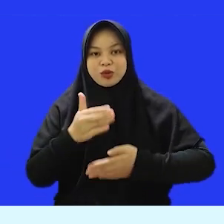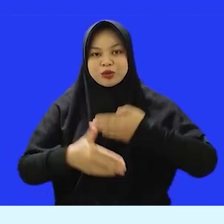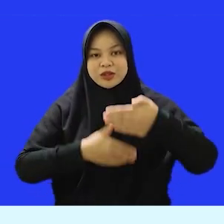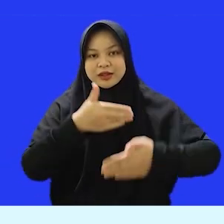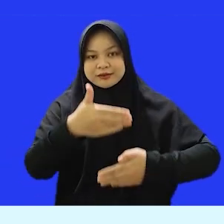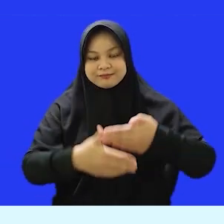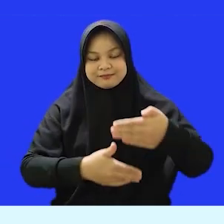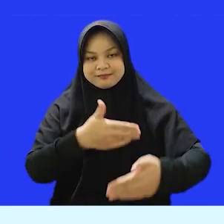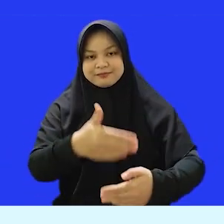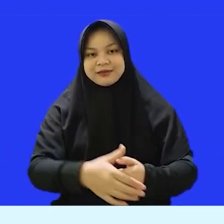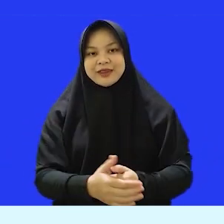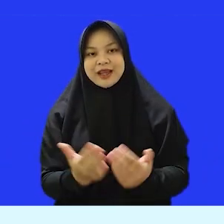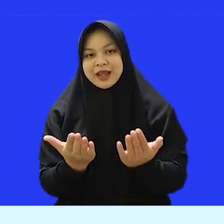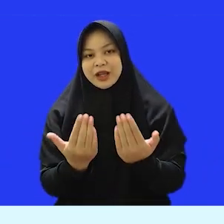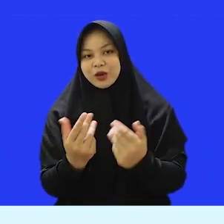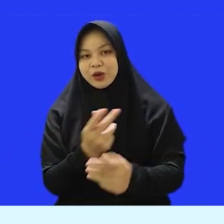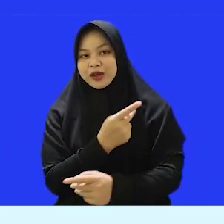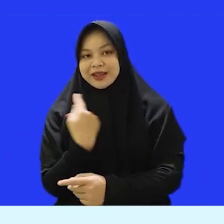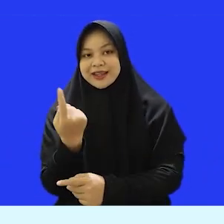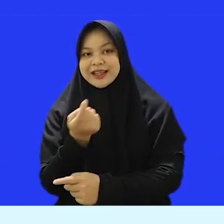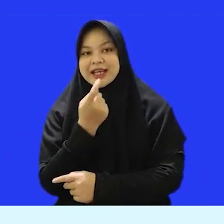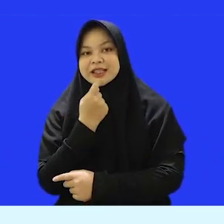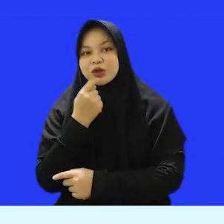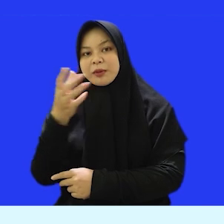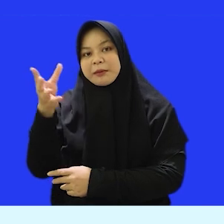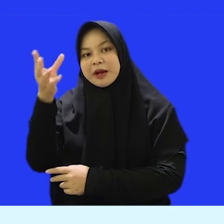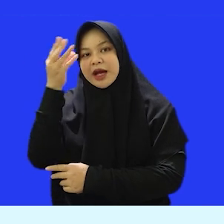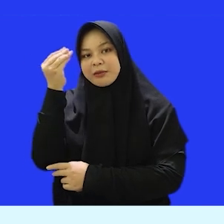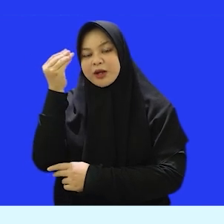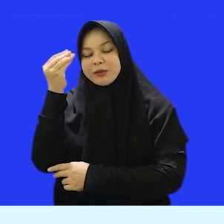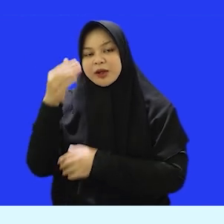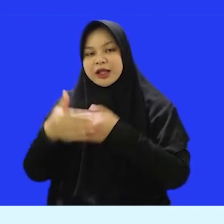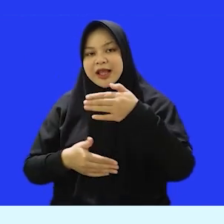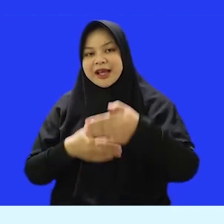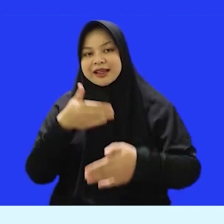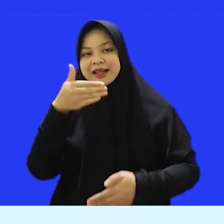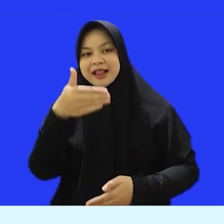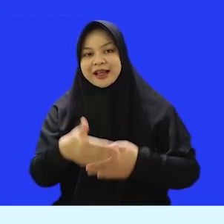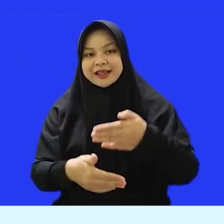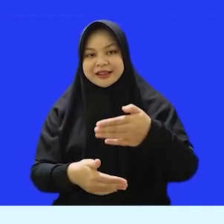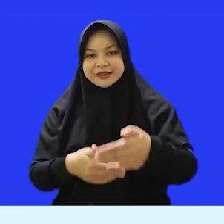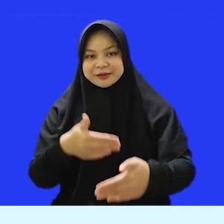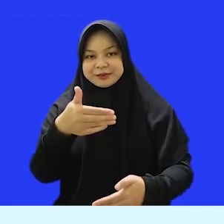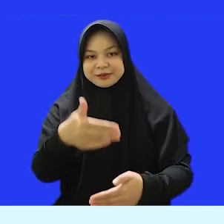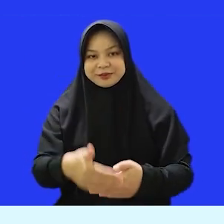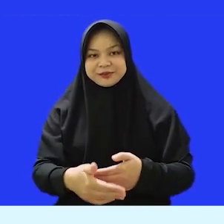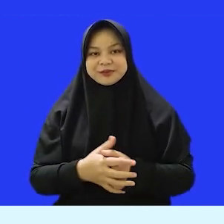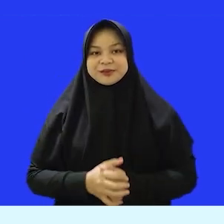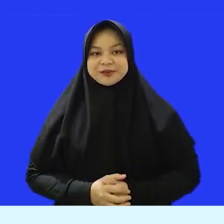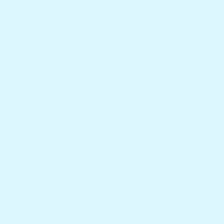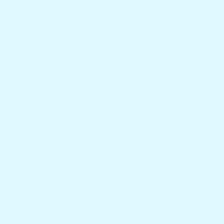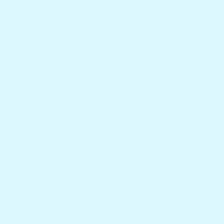atau eksekusi. Yuk kita coba memahami langkah demi langkahnya.